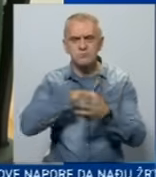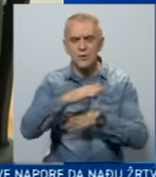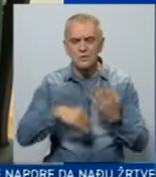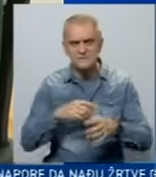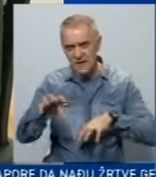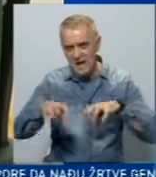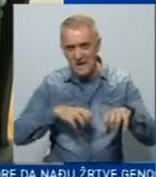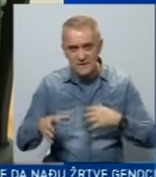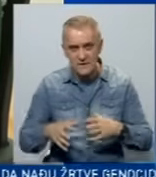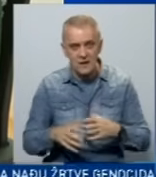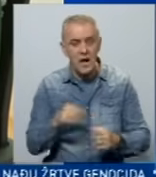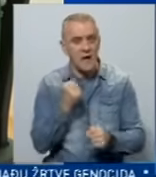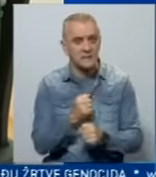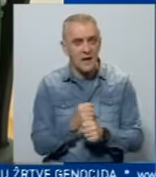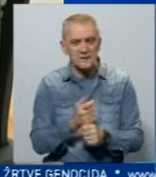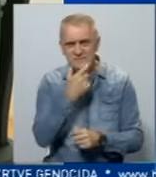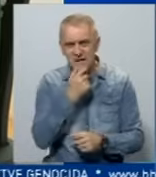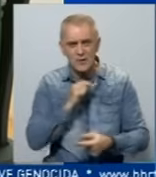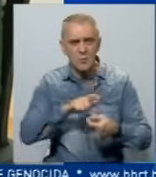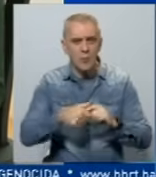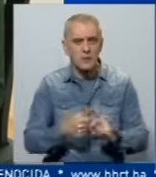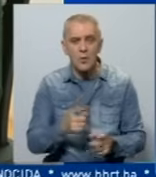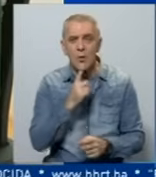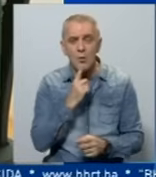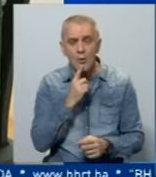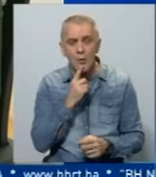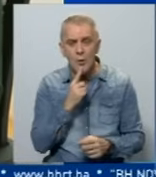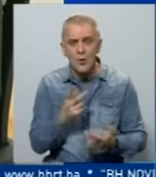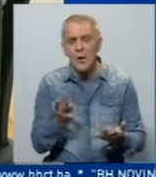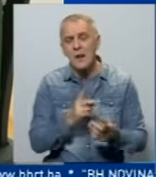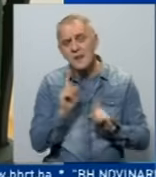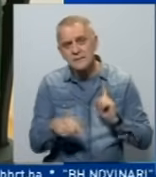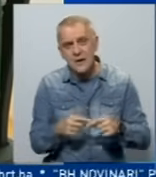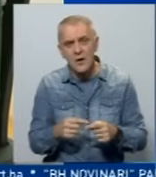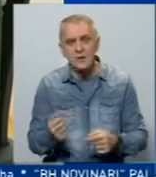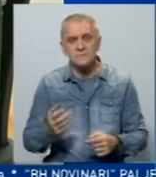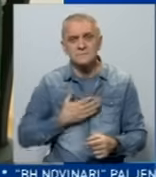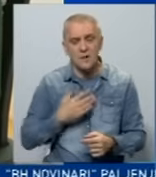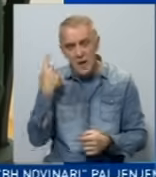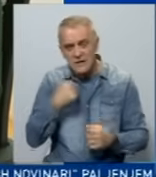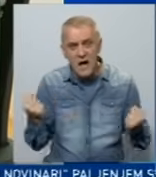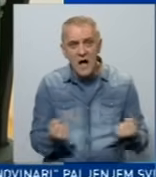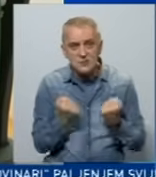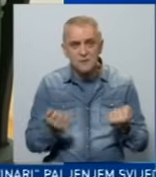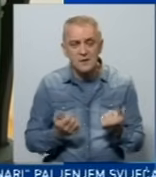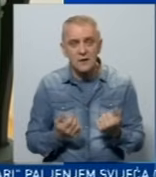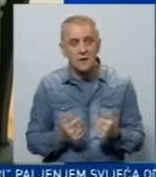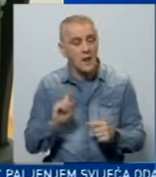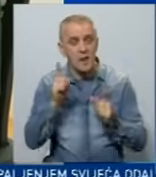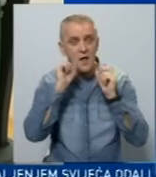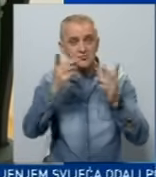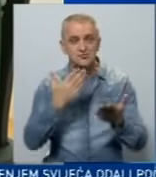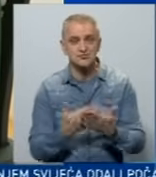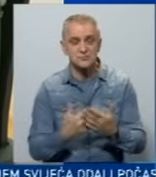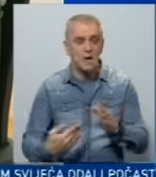obespravljenih radnika, radeći sa zastarjelom opremom koju nadoknađuju nerijetko vlastitim angažmanom. Stoga ne čudi ni činjenica